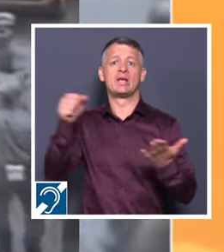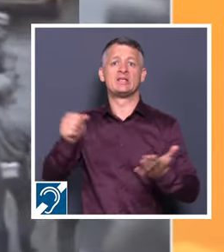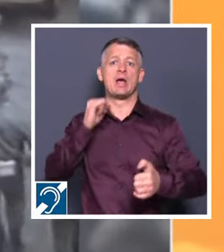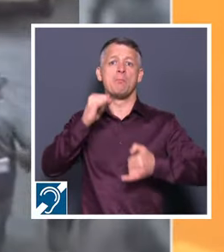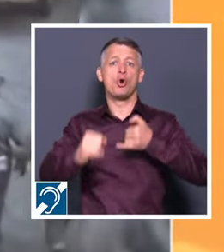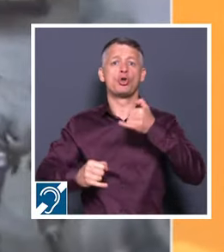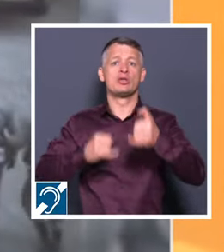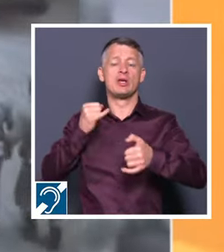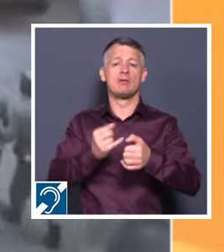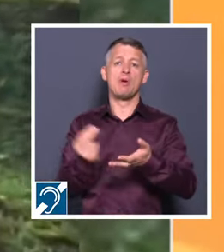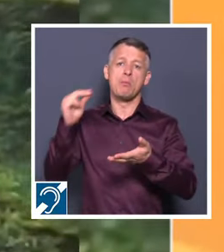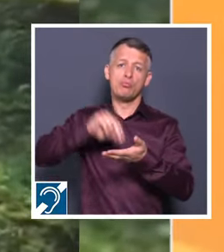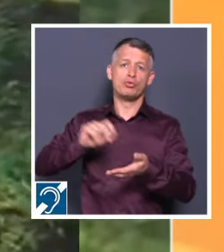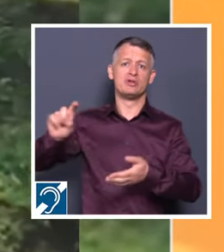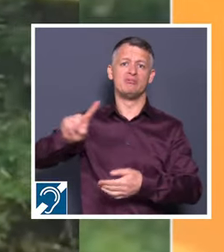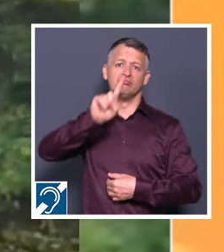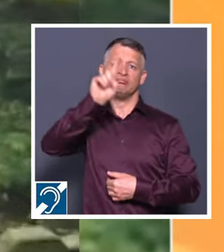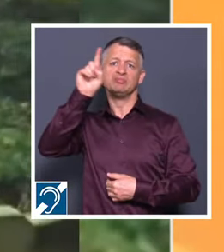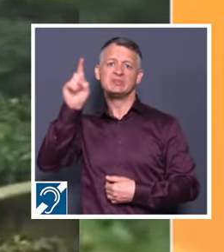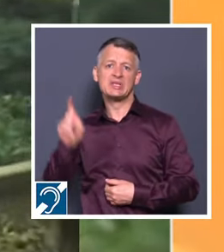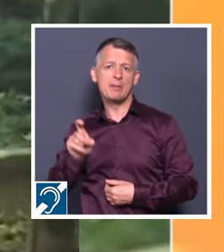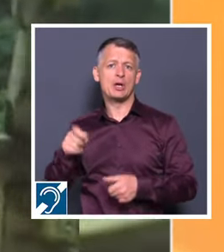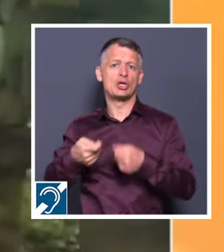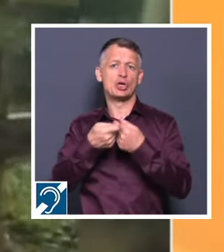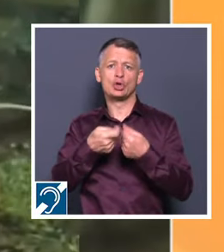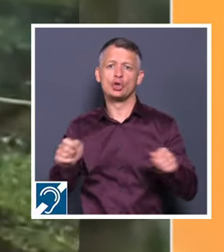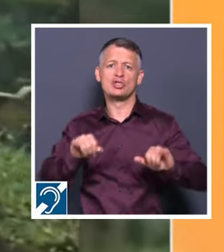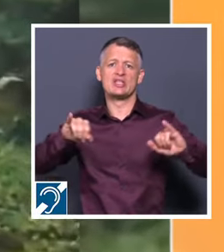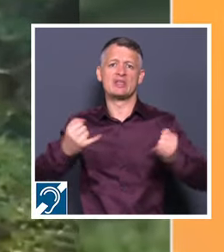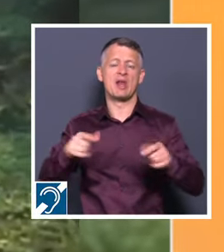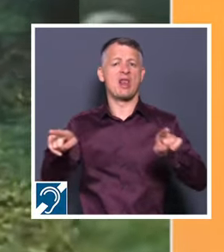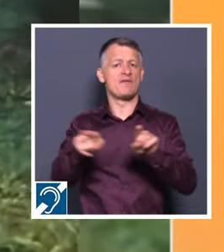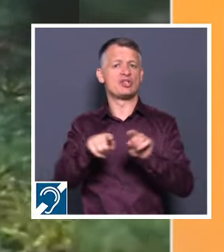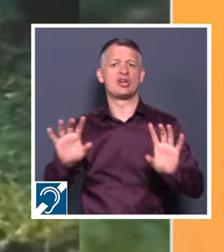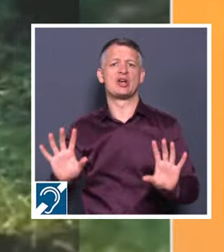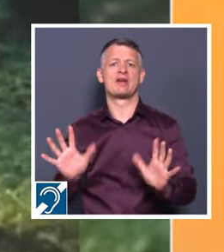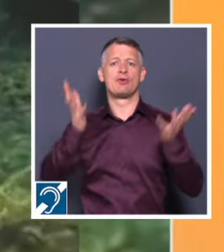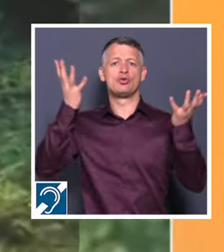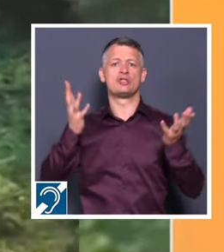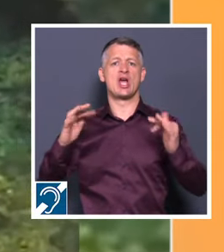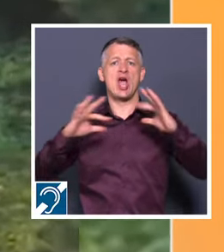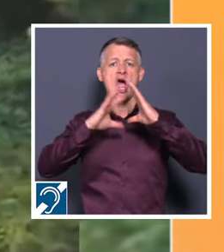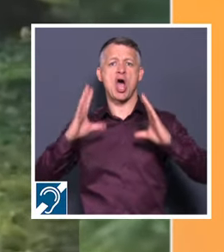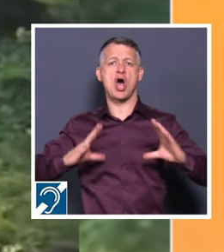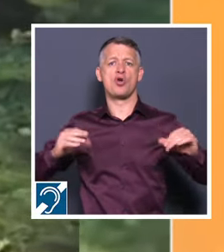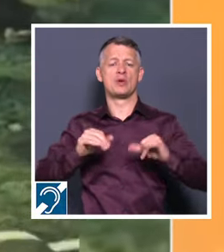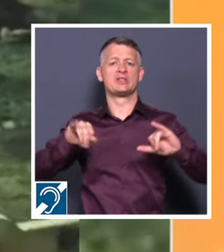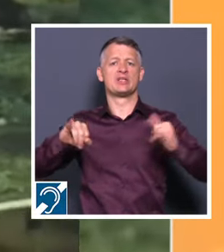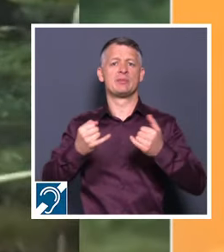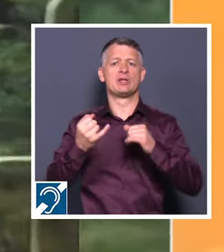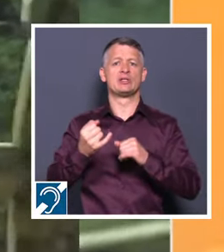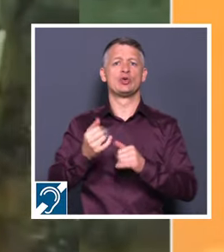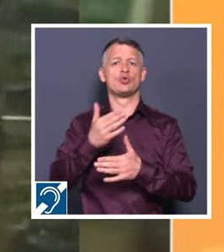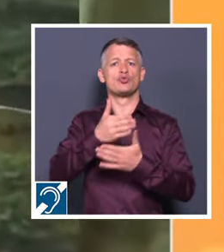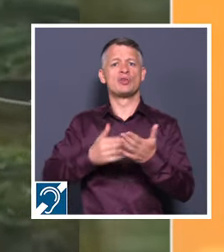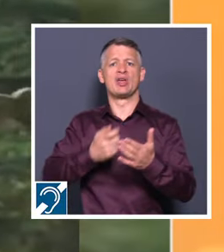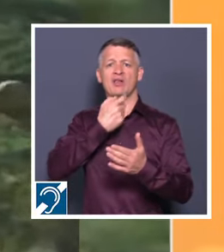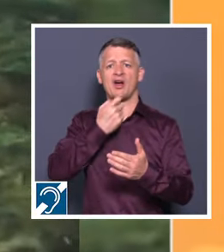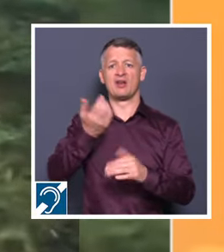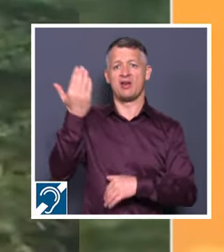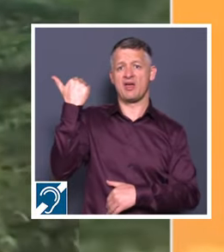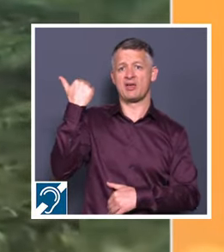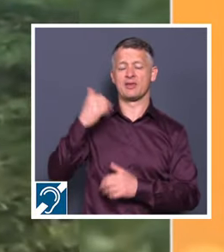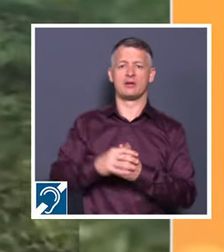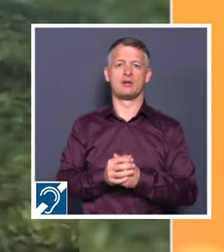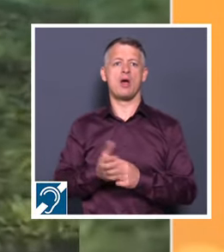întrebării și, într-un fel, a pus sub semnul întrebării însăși Revoluția Română, care avusese loc o jumătate de an înainte. A fost un